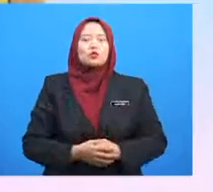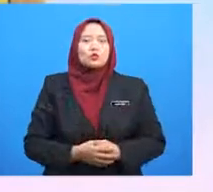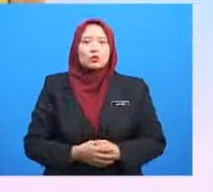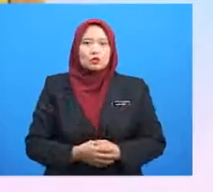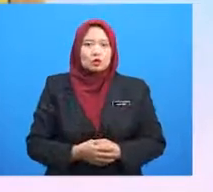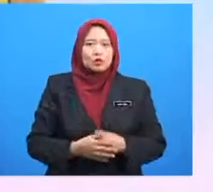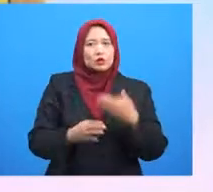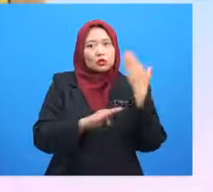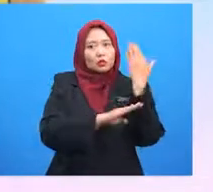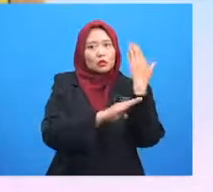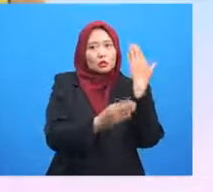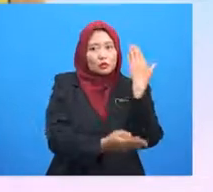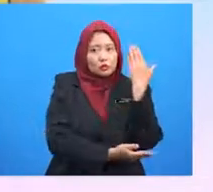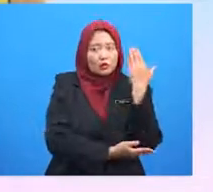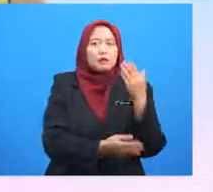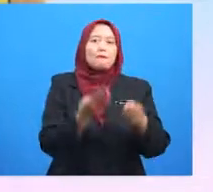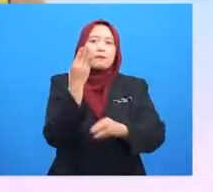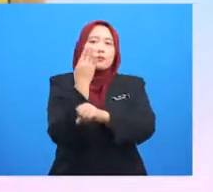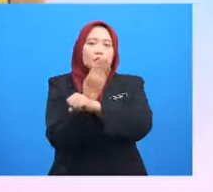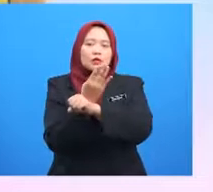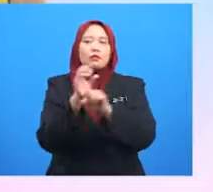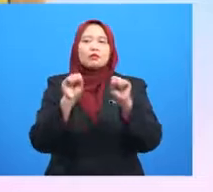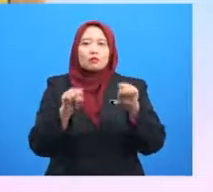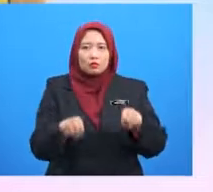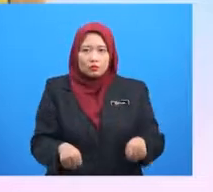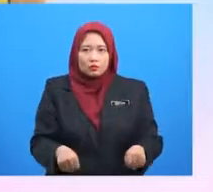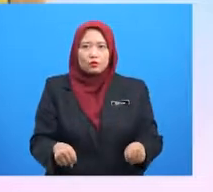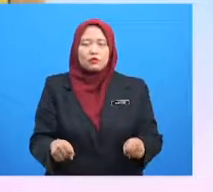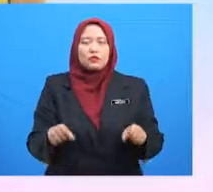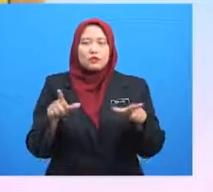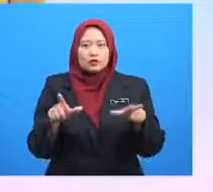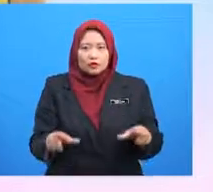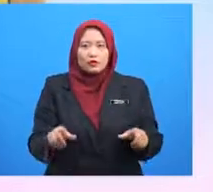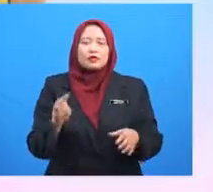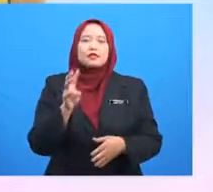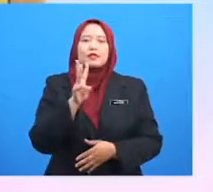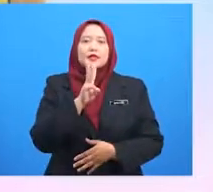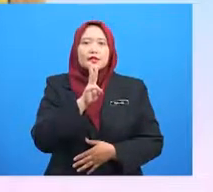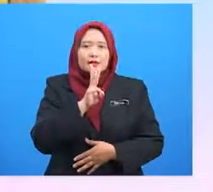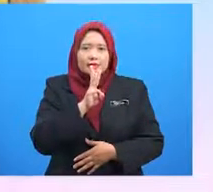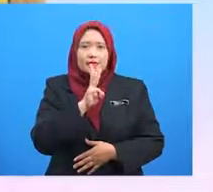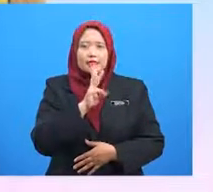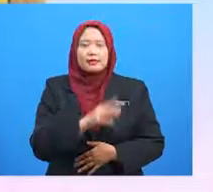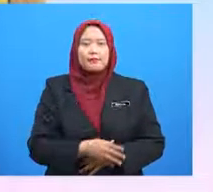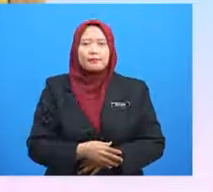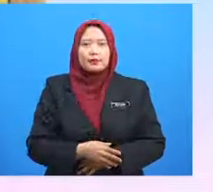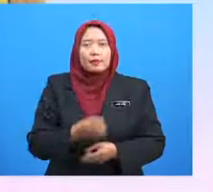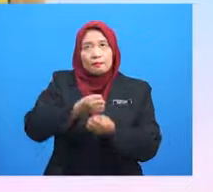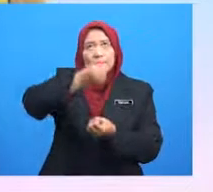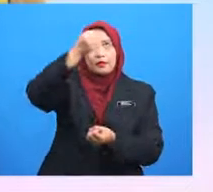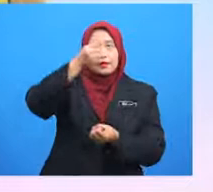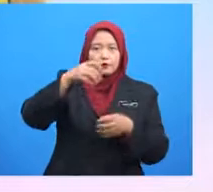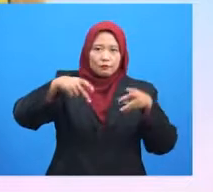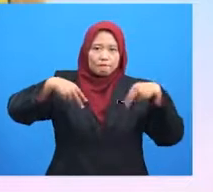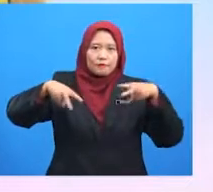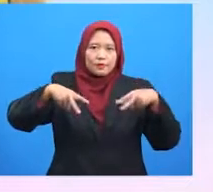dan menyimpan air hujan. Payung plastik pula dapat menghalang diri kita daripada terkena